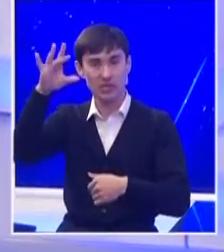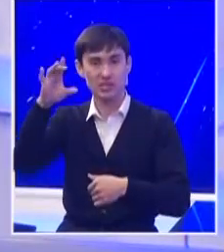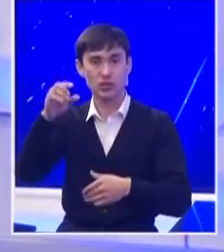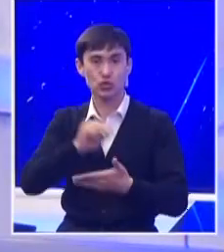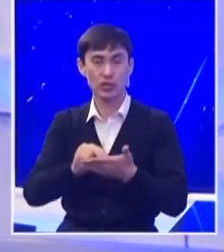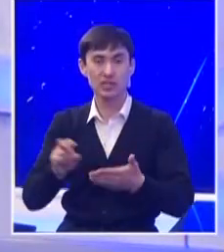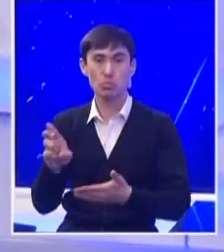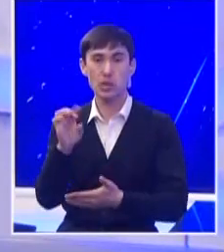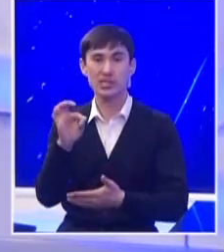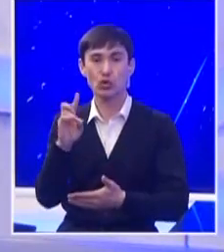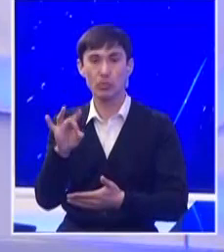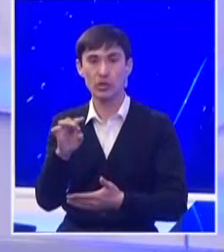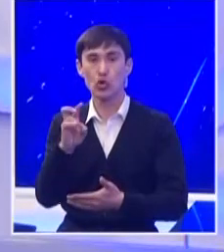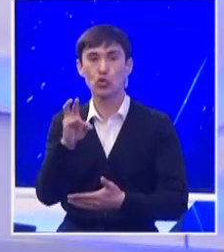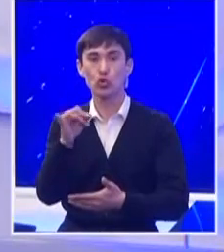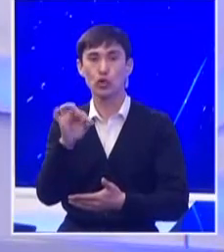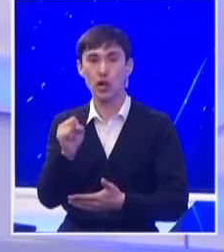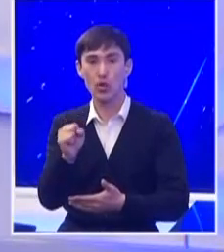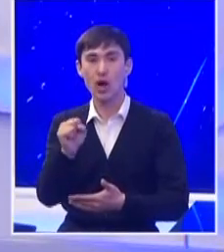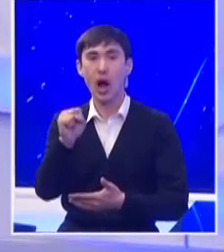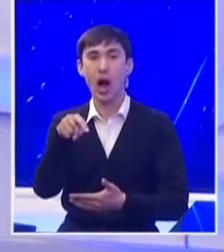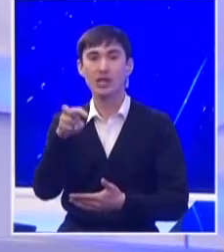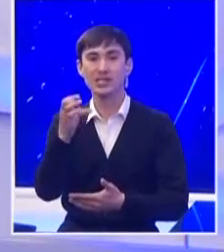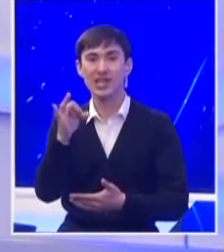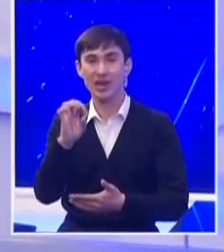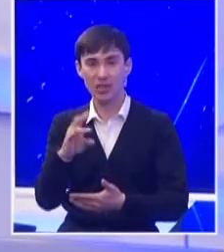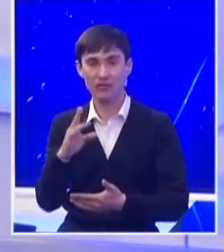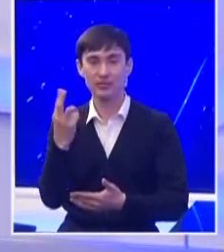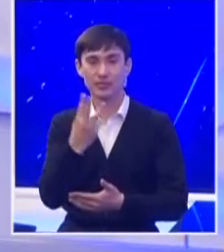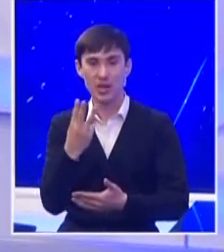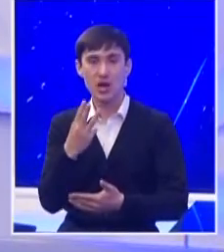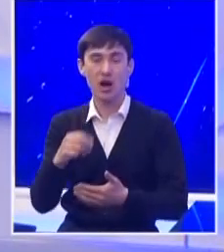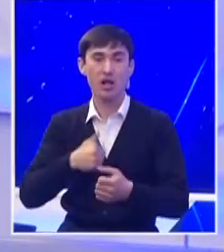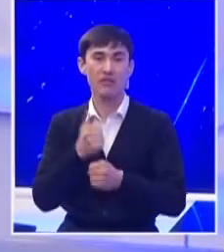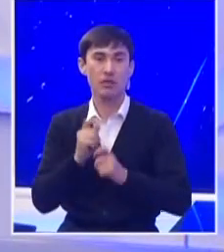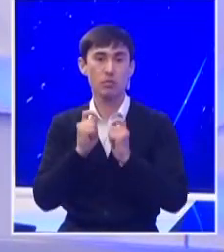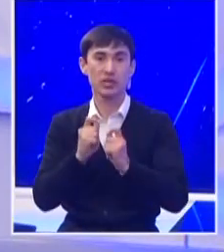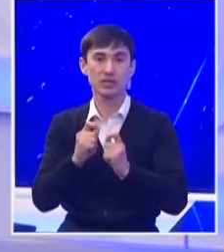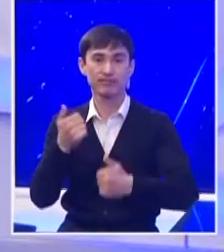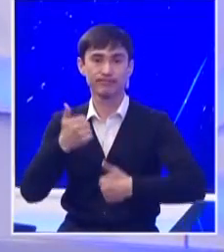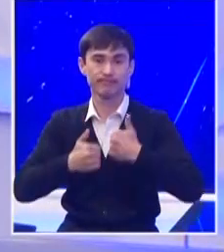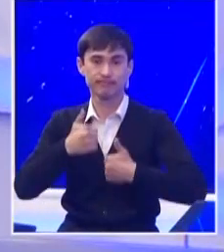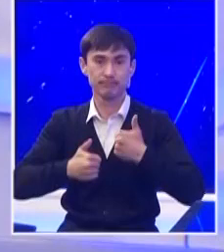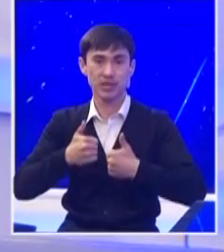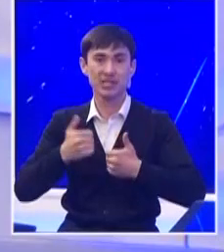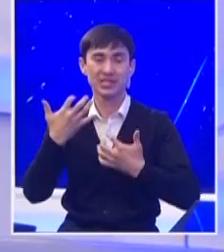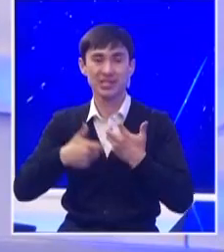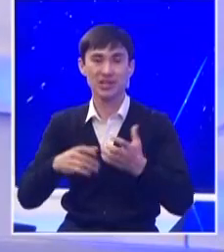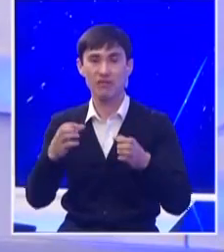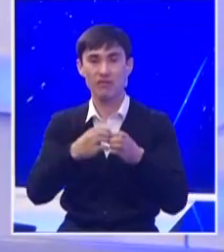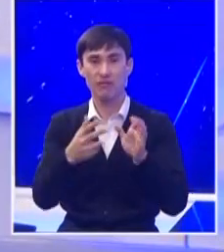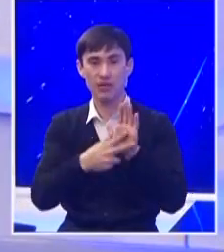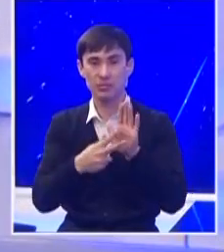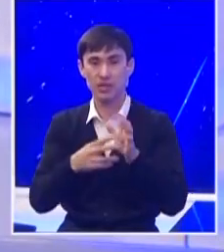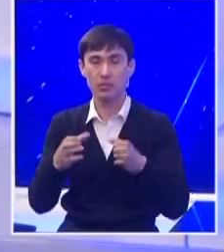Бесене Куранбеке, Нуртулев Имангали Улы и Амангельды Сейтханове. За главный приз развернулась напряженная борьба среди 8